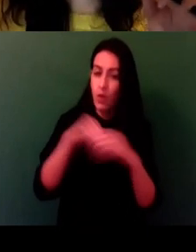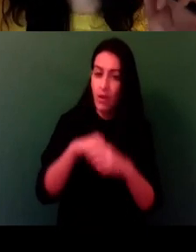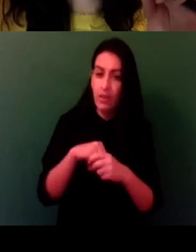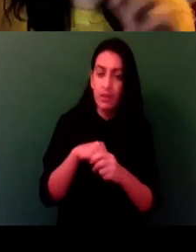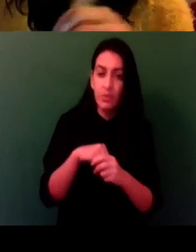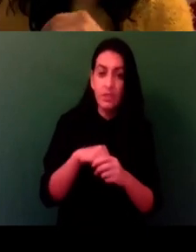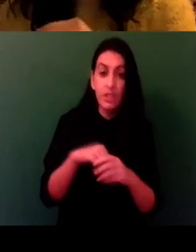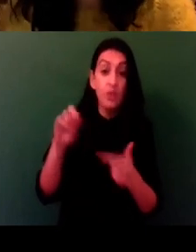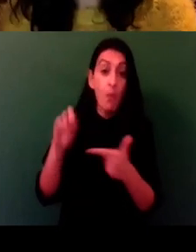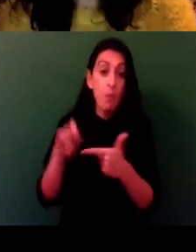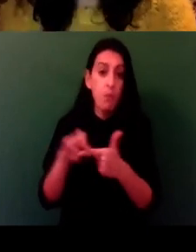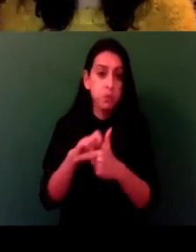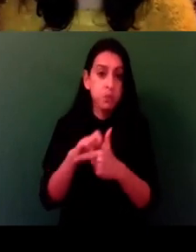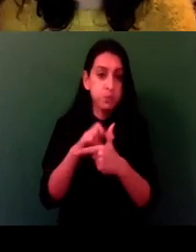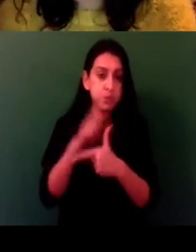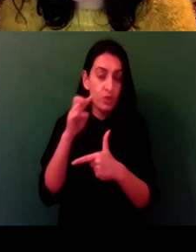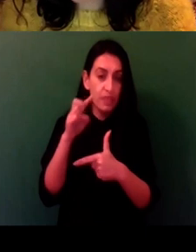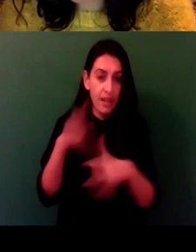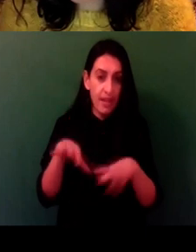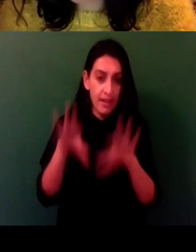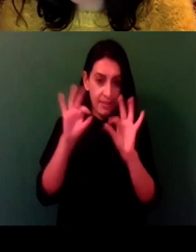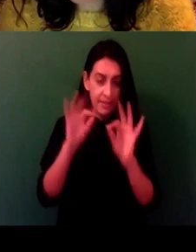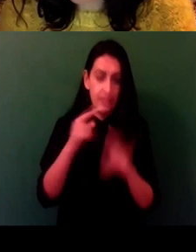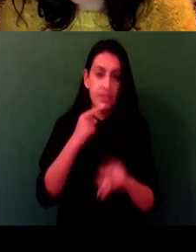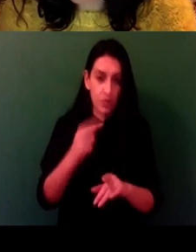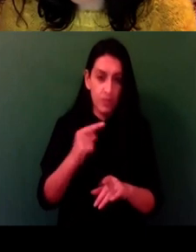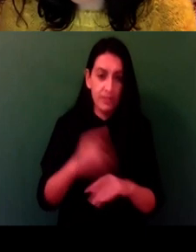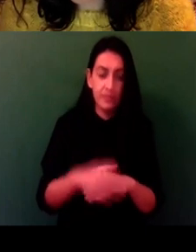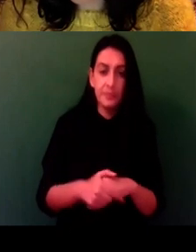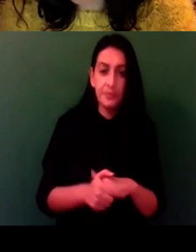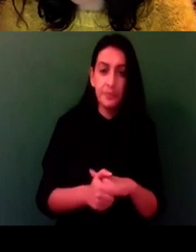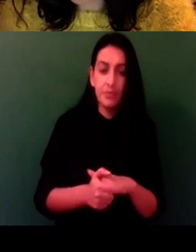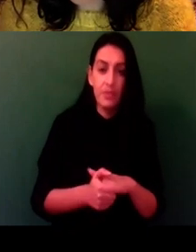konuşurken çok tartışmıştık bunu. O biraz önce